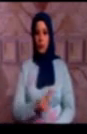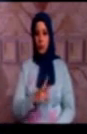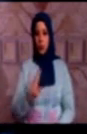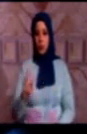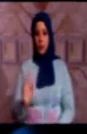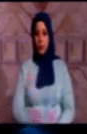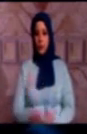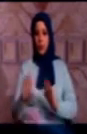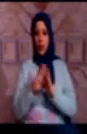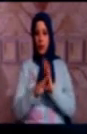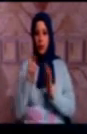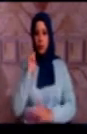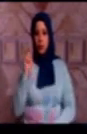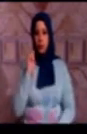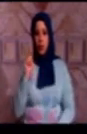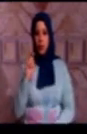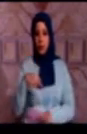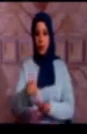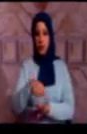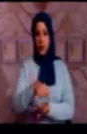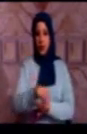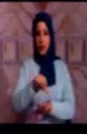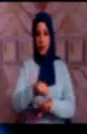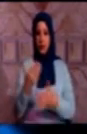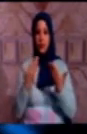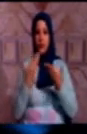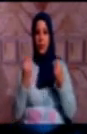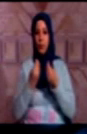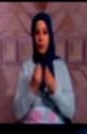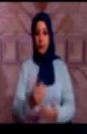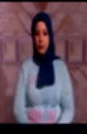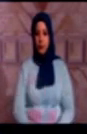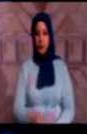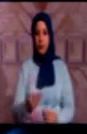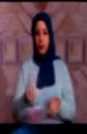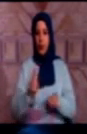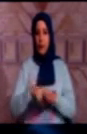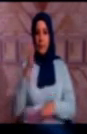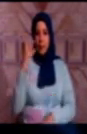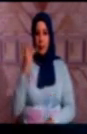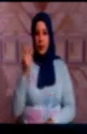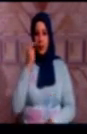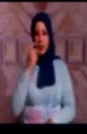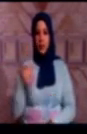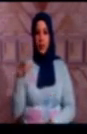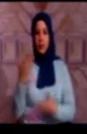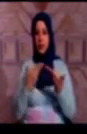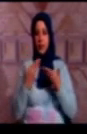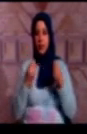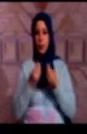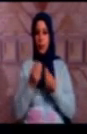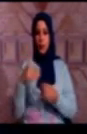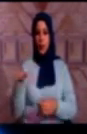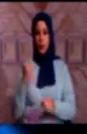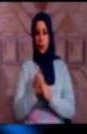بتحدد الجهات اللي هي بيتم هذا التعامل وعدد الموظفين اللي هم بيتعاملوا مع هذا الامر لان الواحد